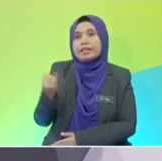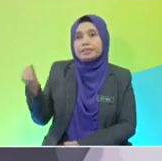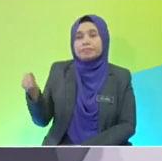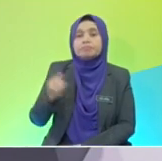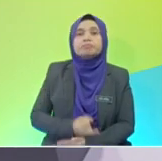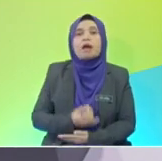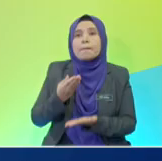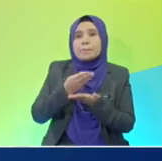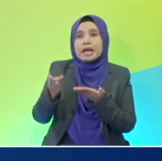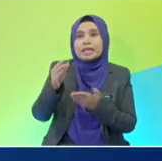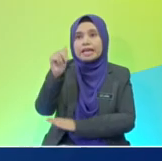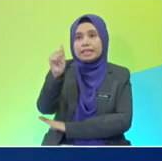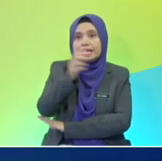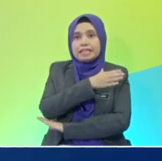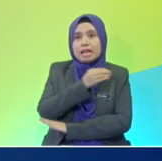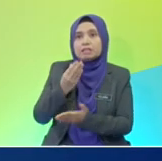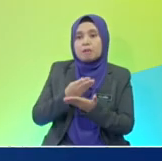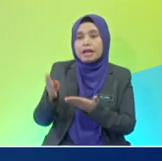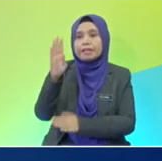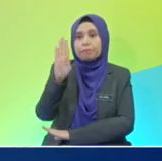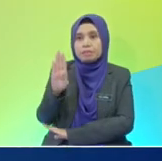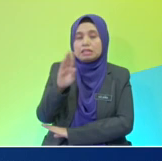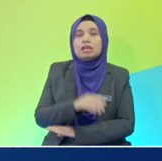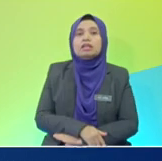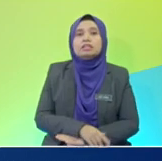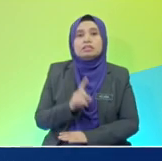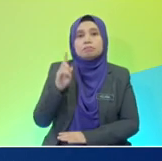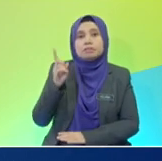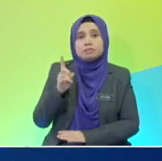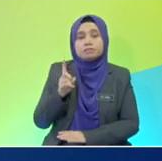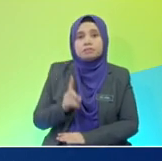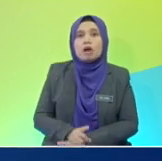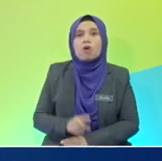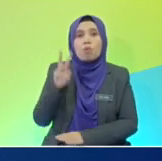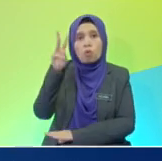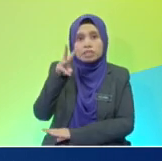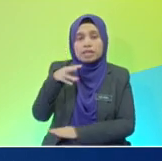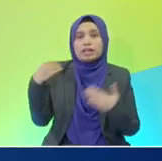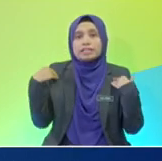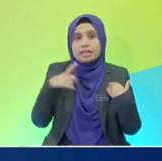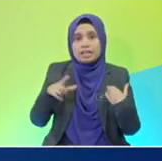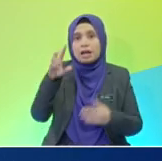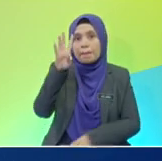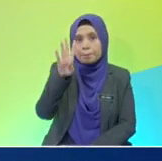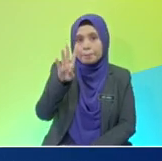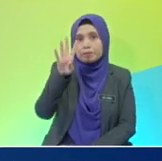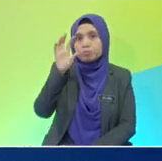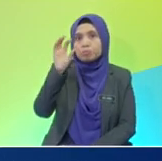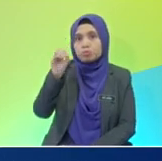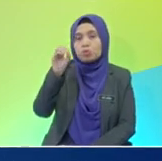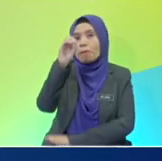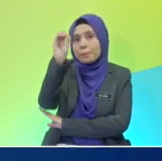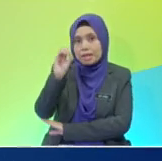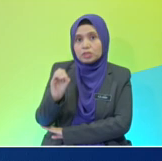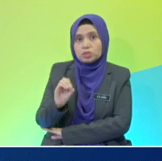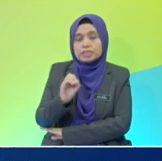bahagian I dan bahagian B di mana yang tadi wajaran adalah 40 peraturan